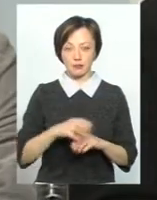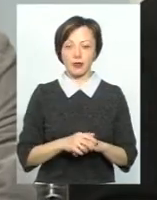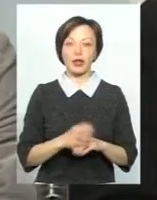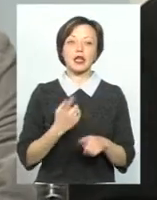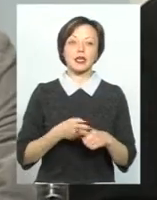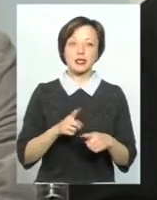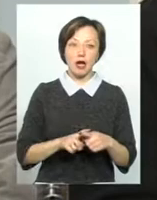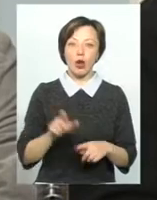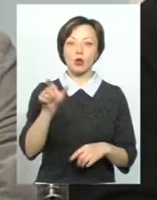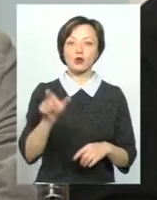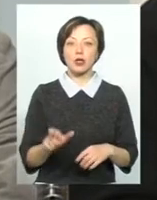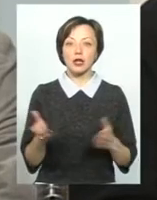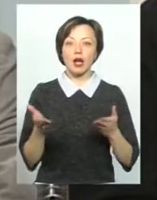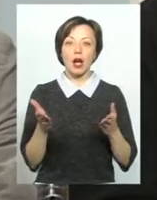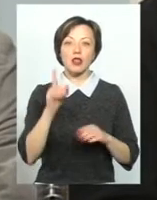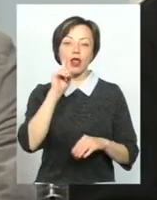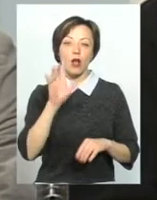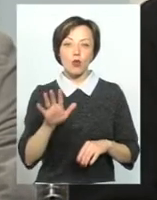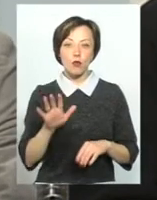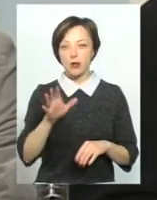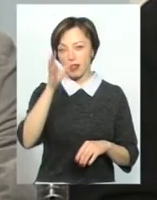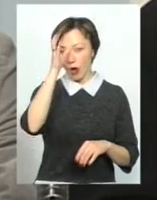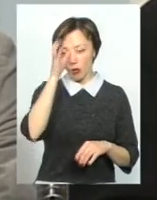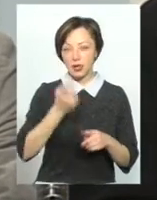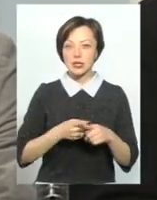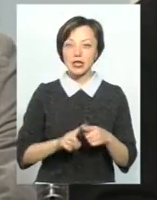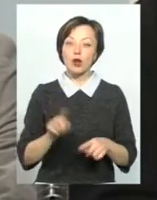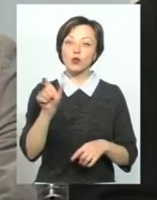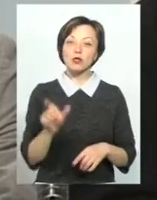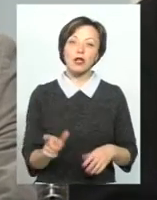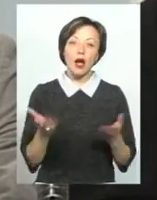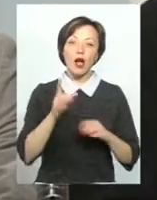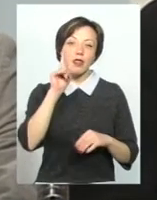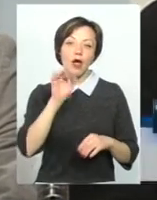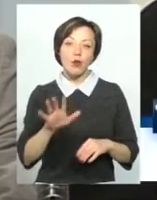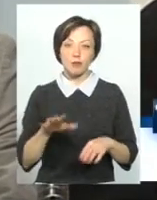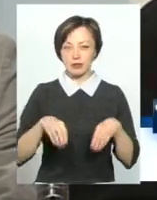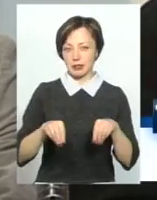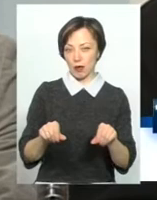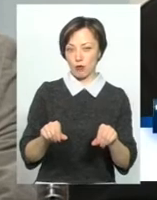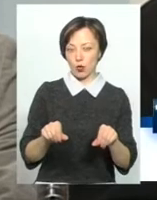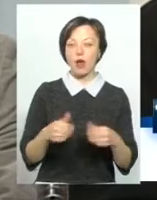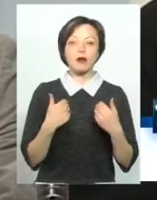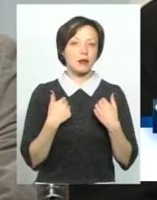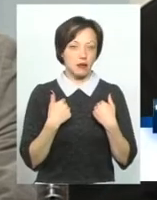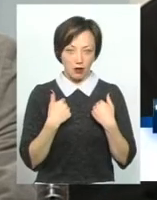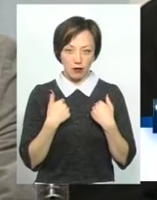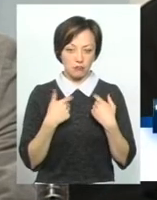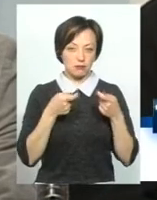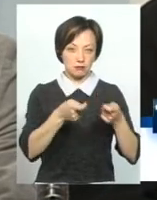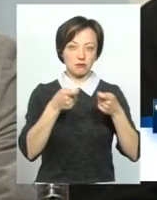Ця людина, яка не любить науку. Ця людина, яка не любить землю. Я